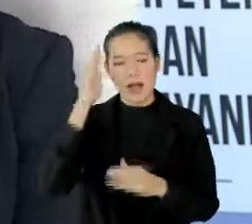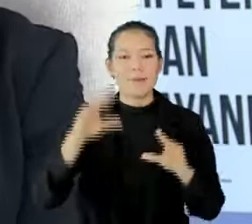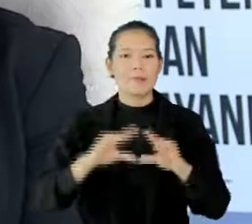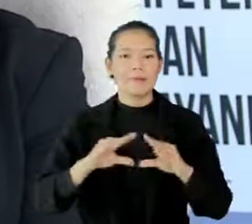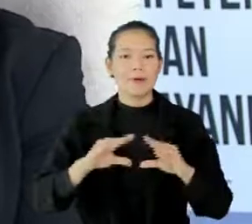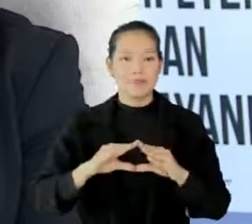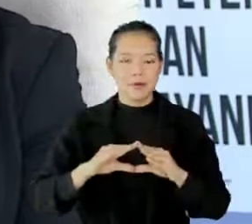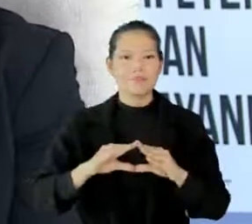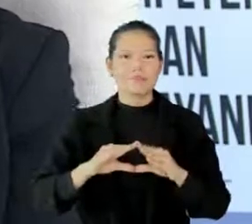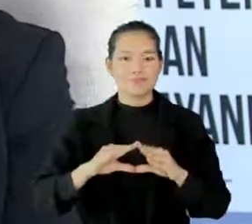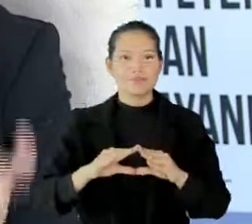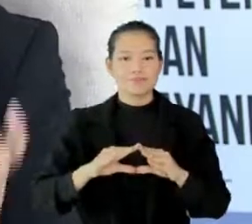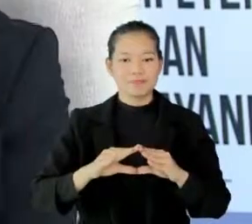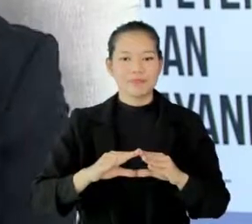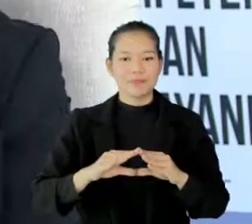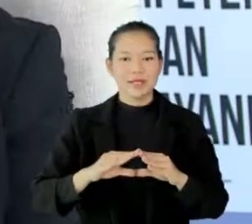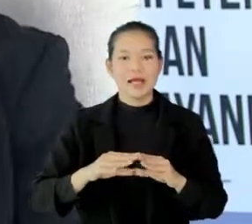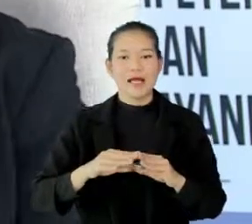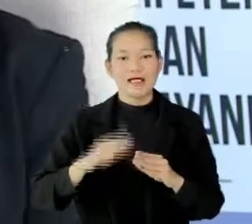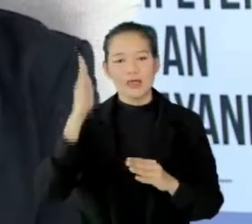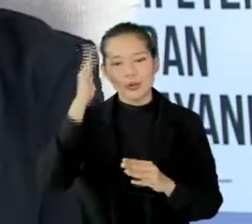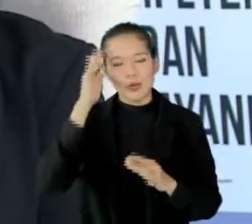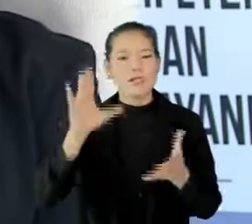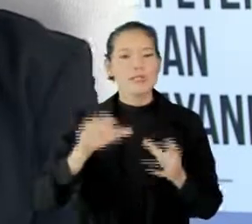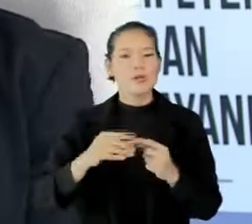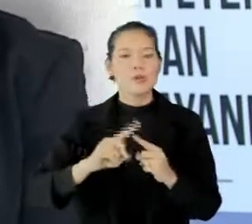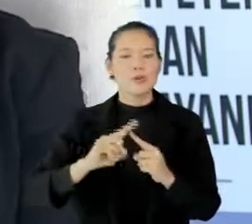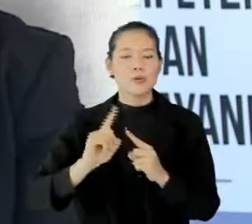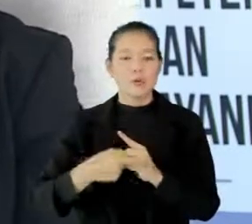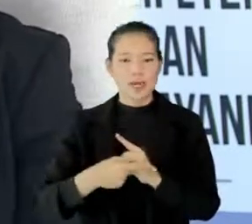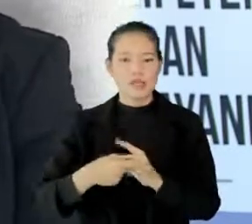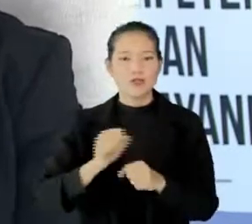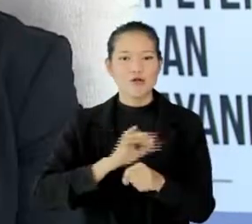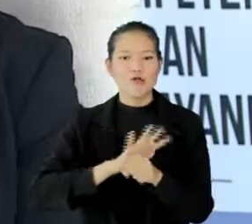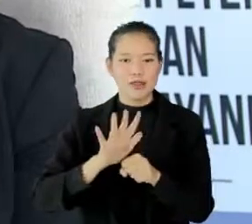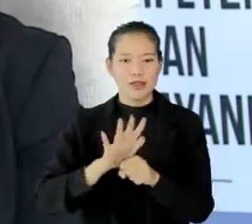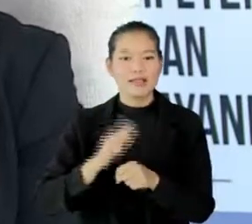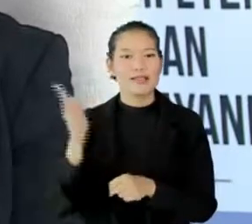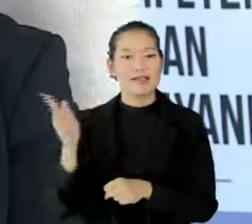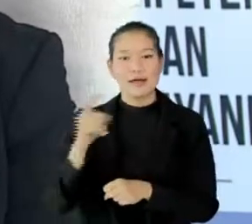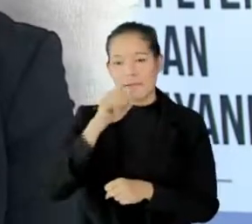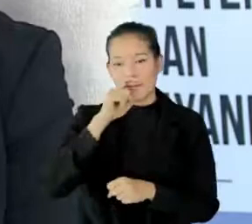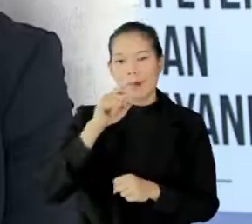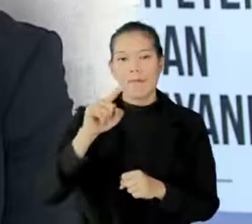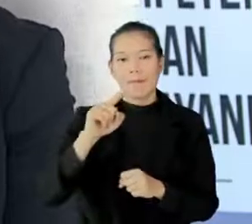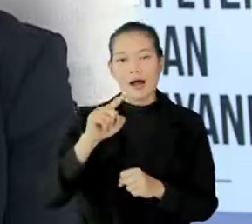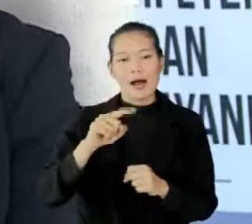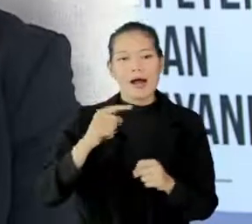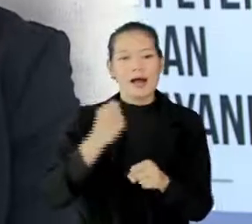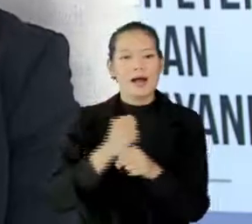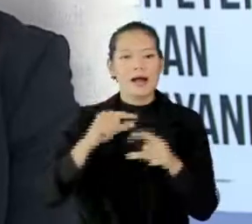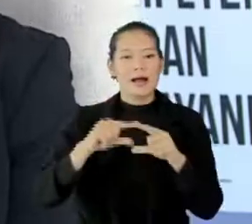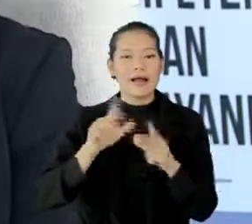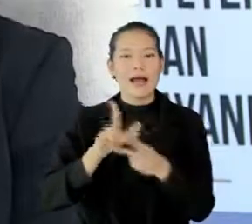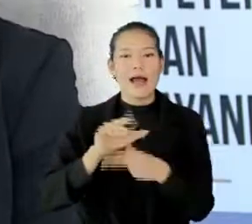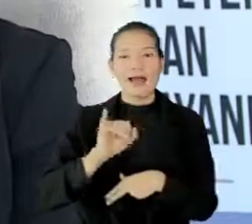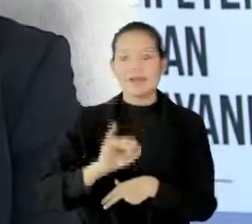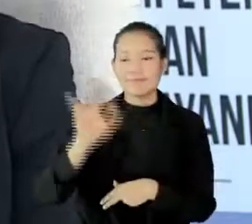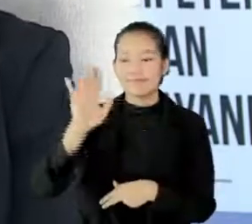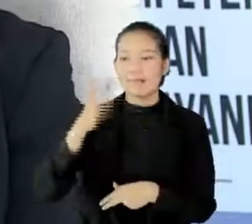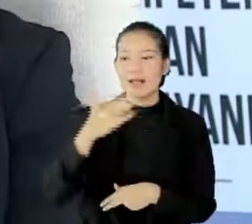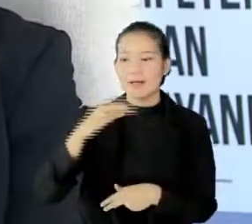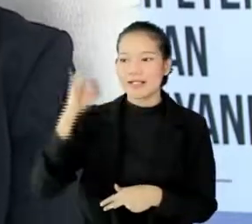Nasional Penanggulangan Bencana sekaligus Ketua Satuan Tugas Penanganan COVID-19 Bapak Letjen TNI Gandhip Warsito. Selamat siang,